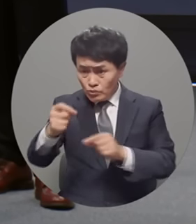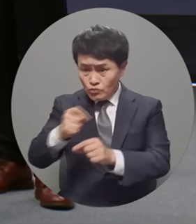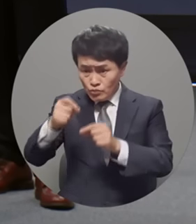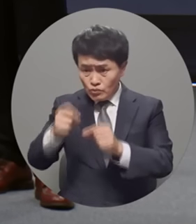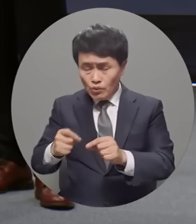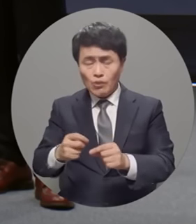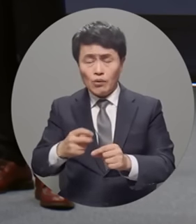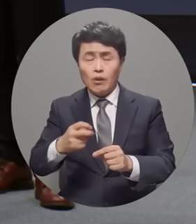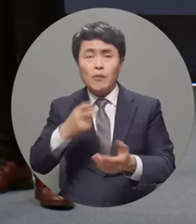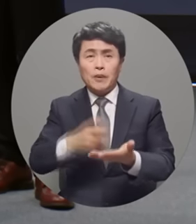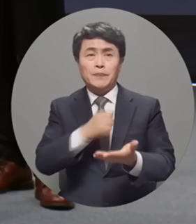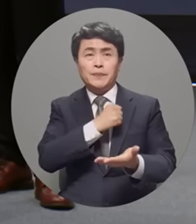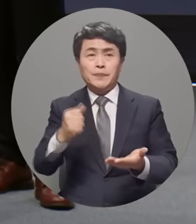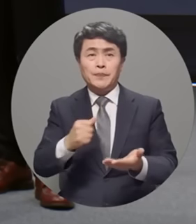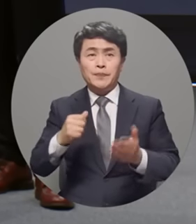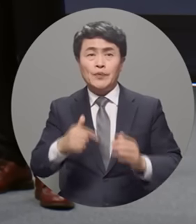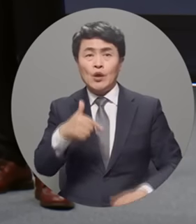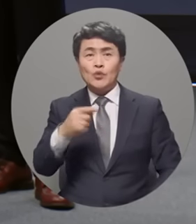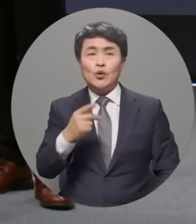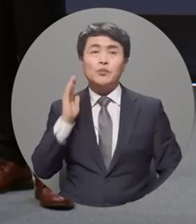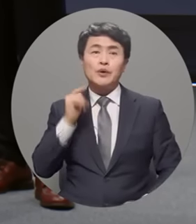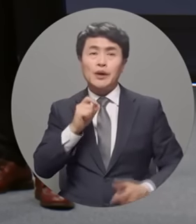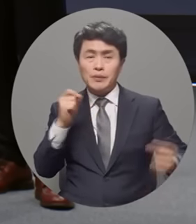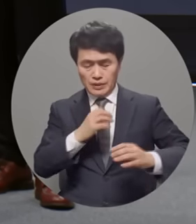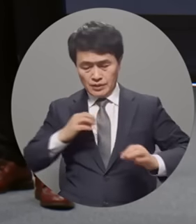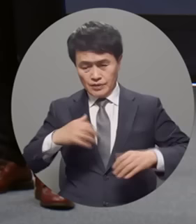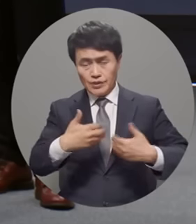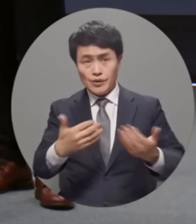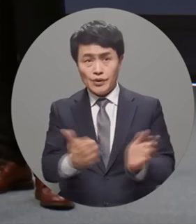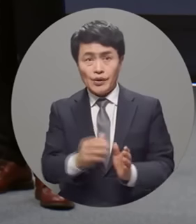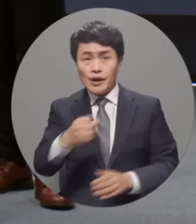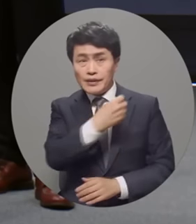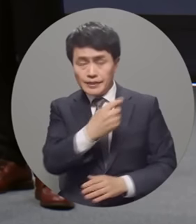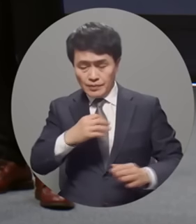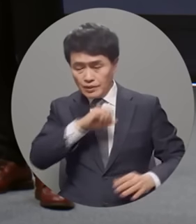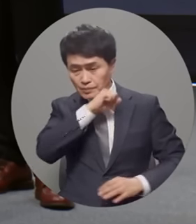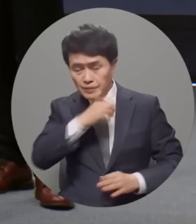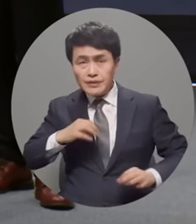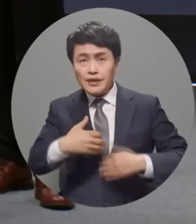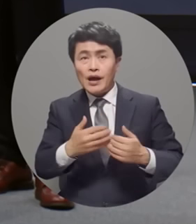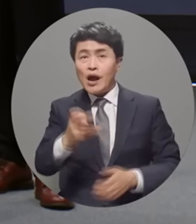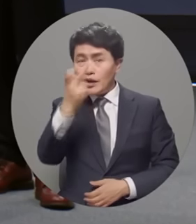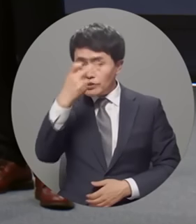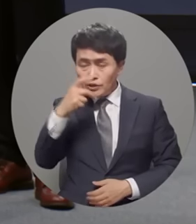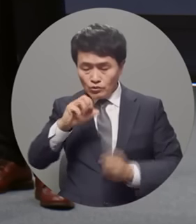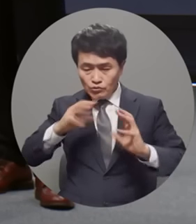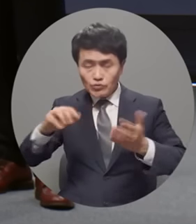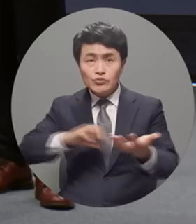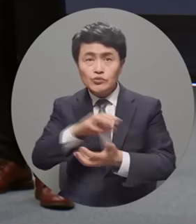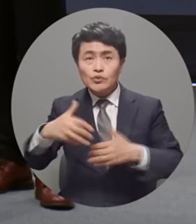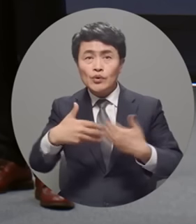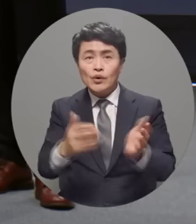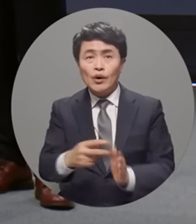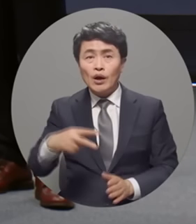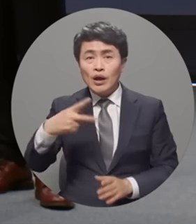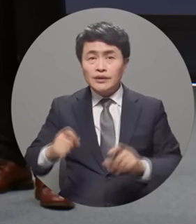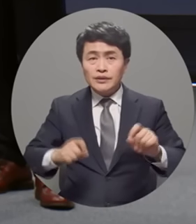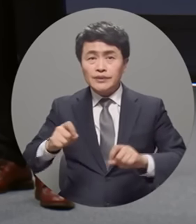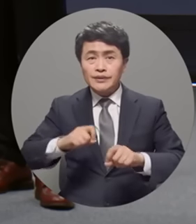법안이 통과됐고, 노무현 대통령 측근 비리 의혹과 삼성 비자금 의혹, 최순실 국정농단, 드루킹 댓글 조작,